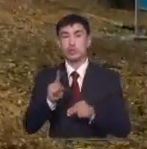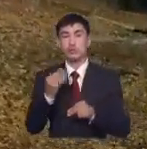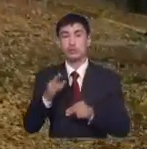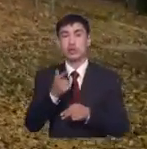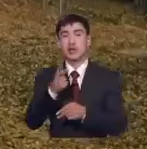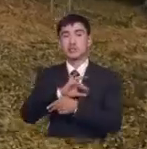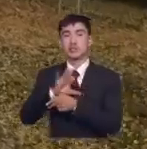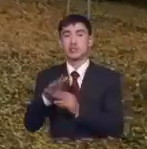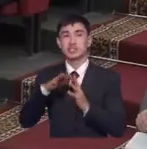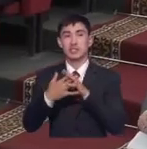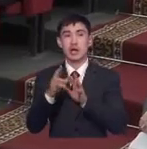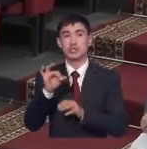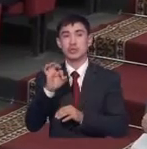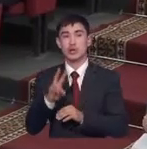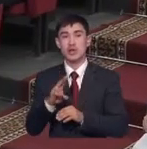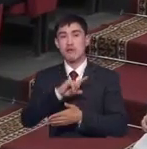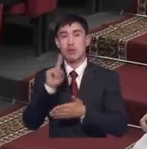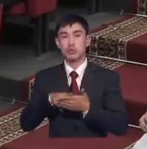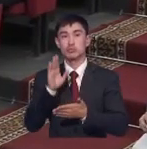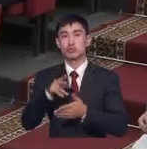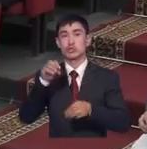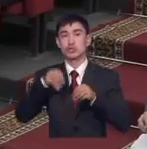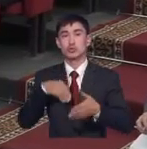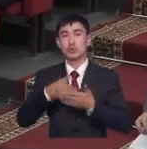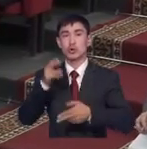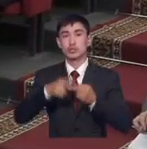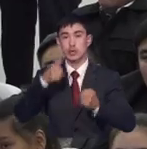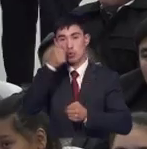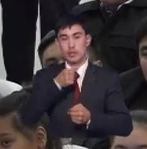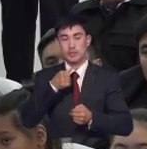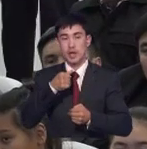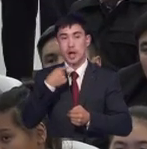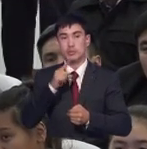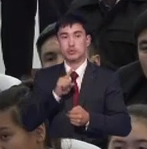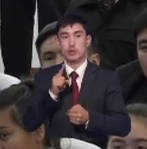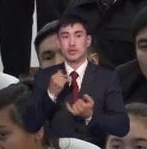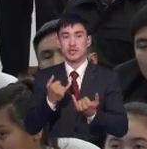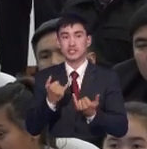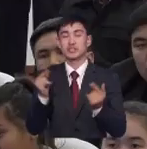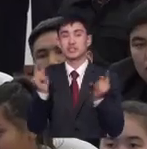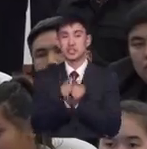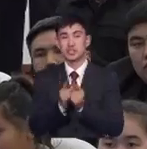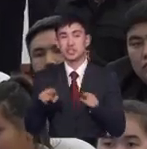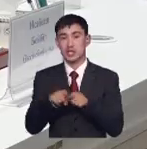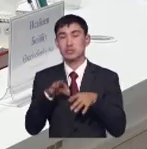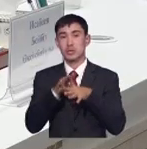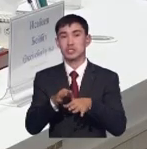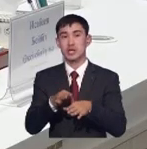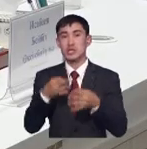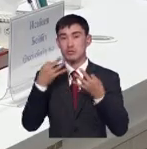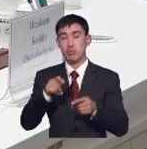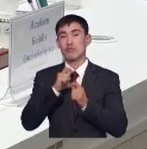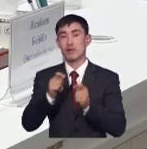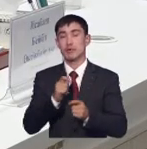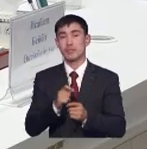газификации села Акша тоган вопрос будет решён до конца текущего года стоит отметить что нынешняя встреча также прошла в свободном